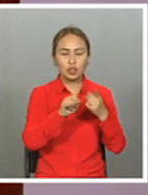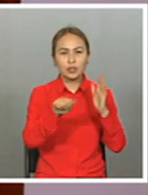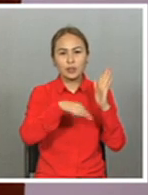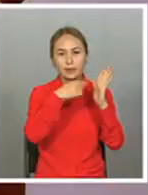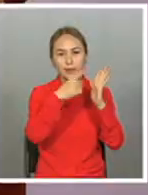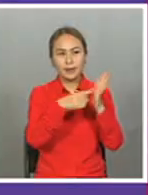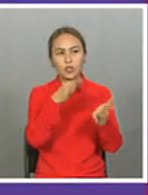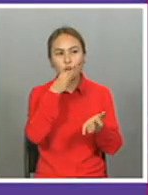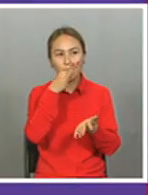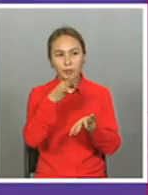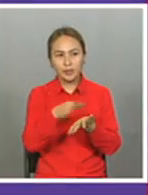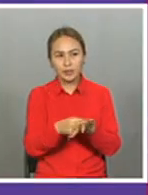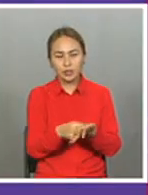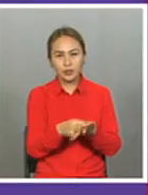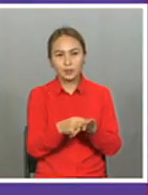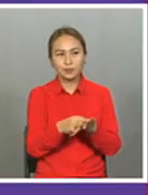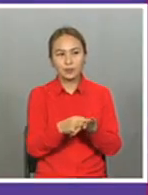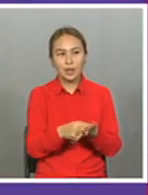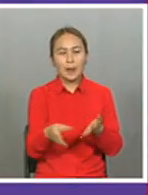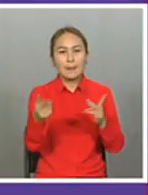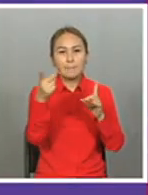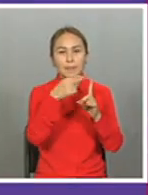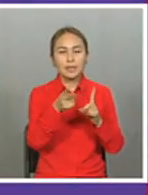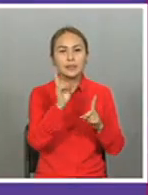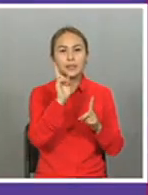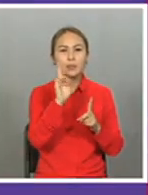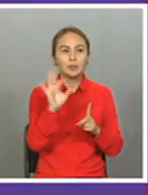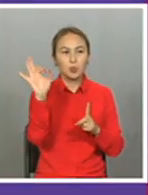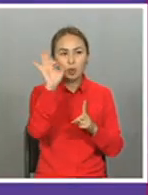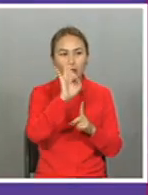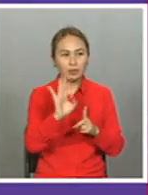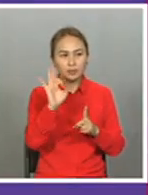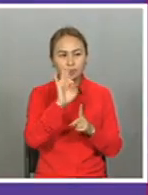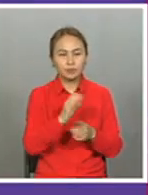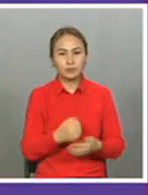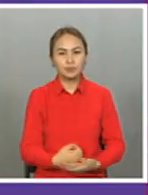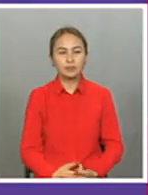жауап беріңдерші. Мәтін кім туралы?